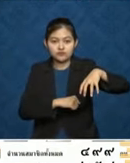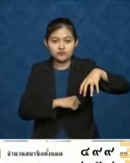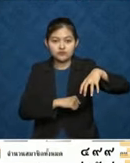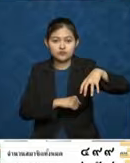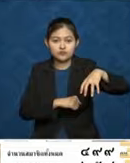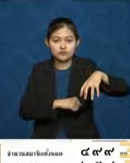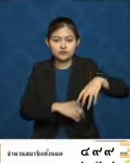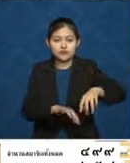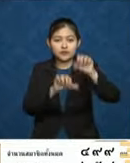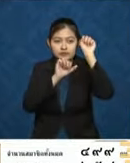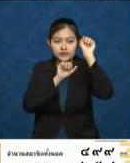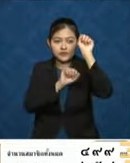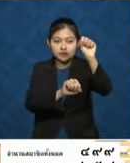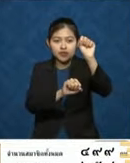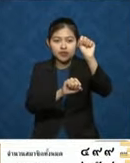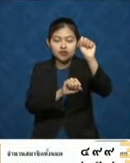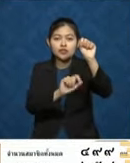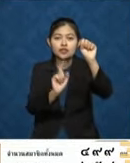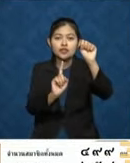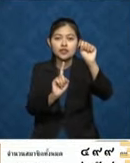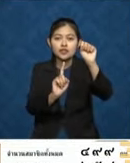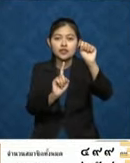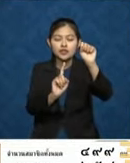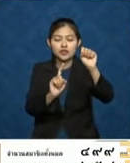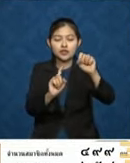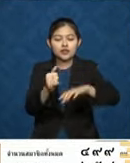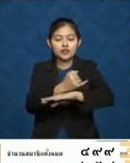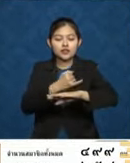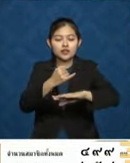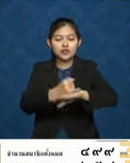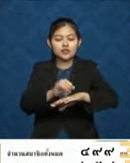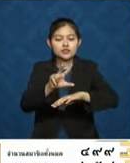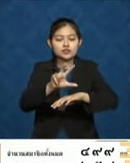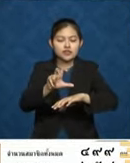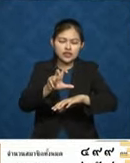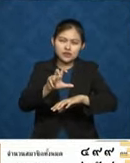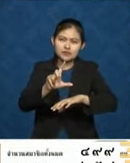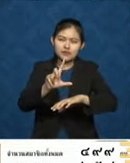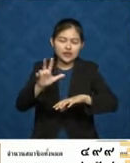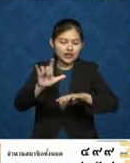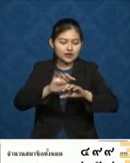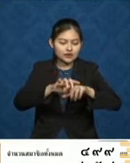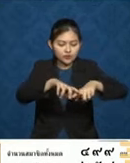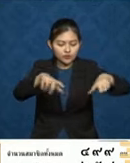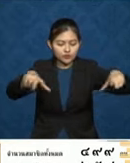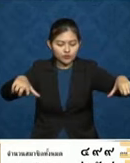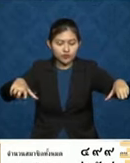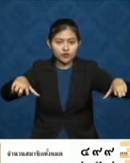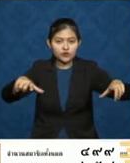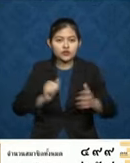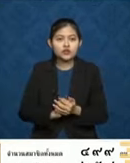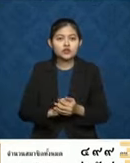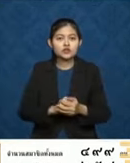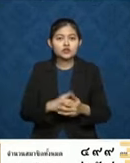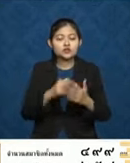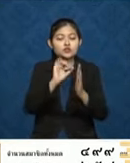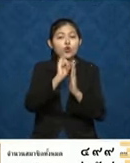ประกาศพรกฤษฎีกาพื้นที่ประมาณ 3ล้านไร่เศษครับซึ่งอยู่ในพื้นที่จังหวัด